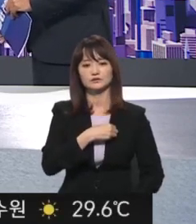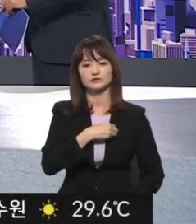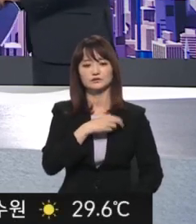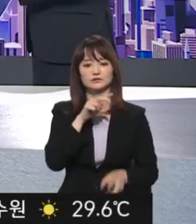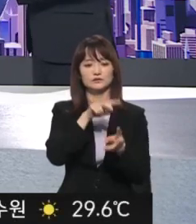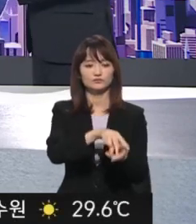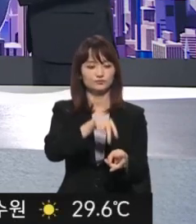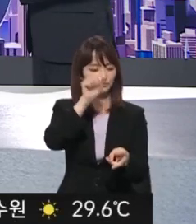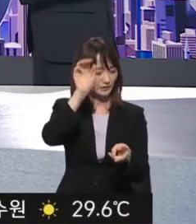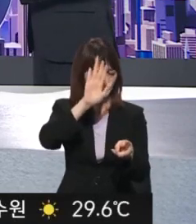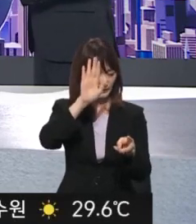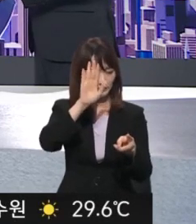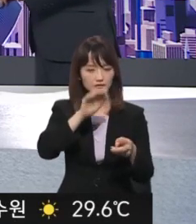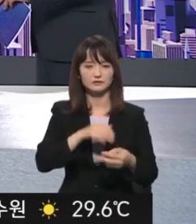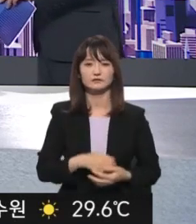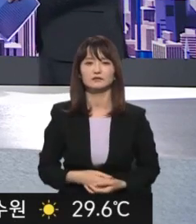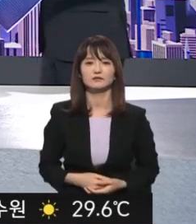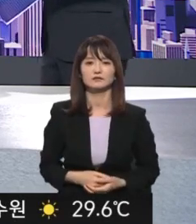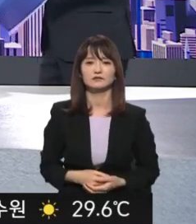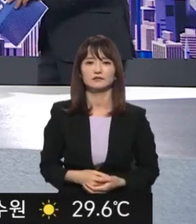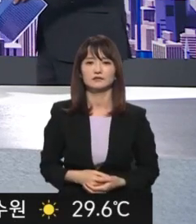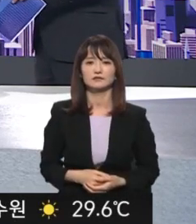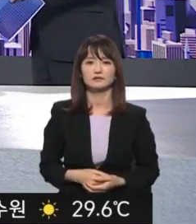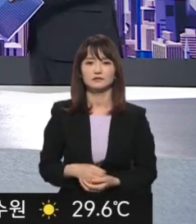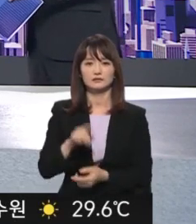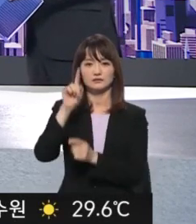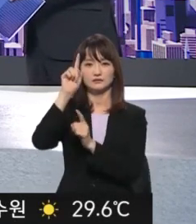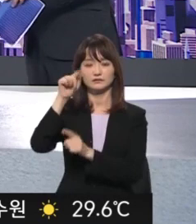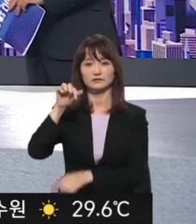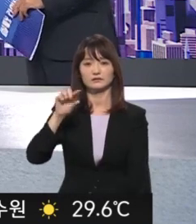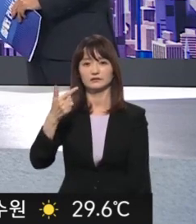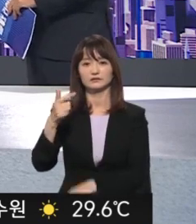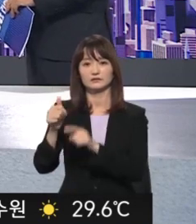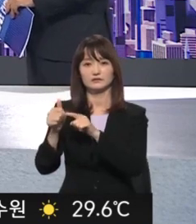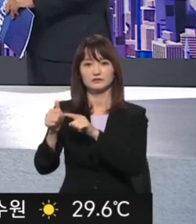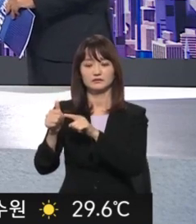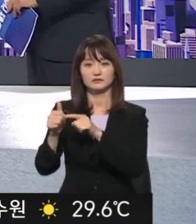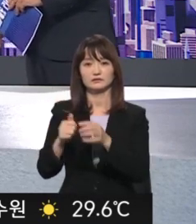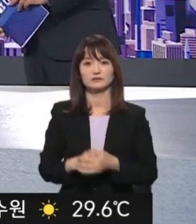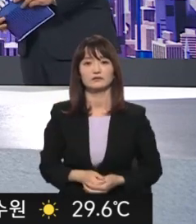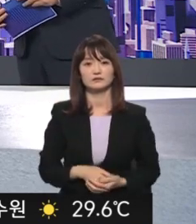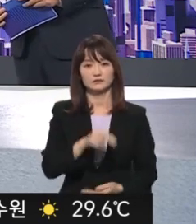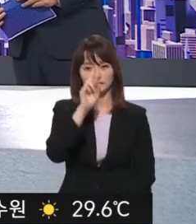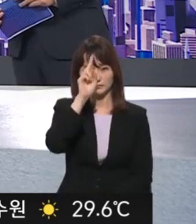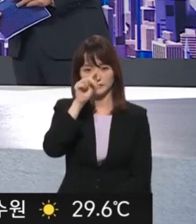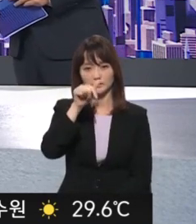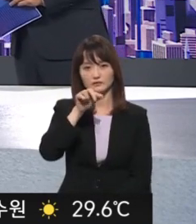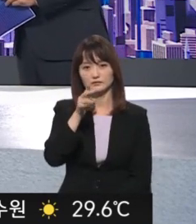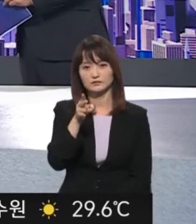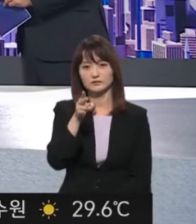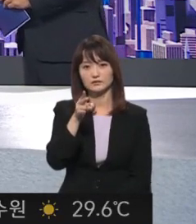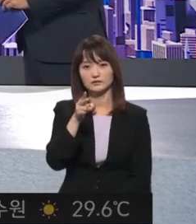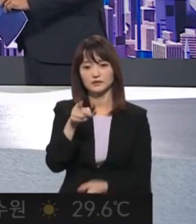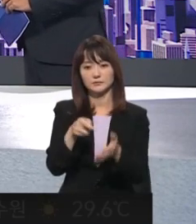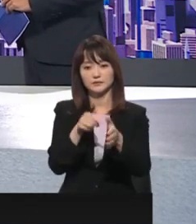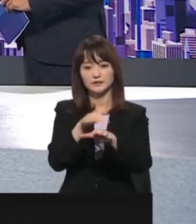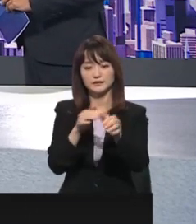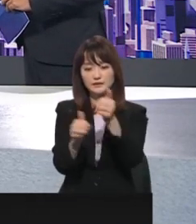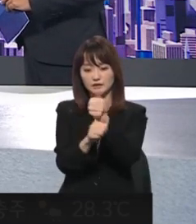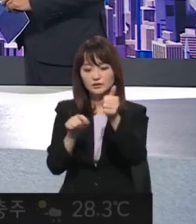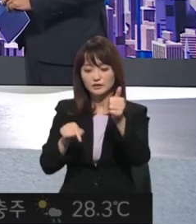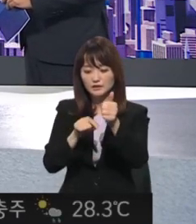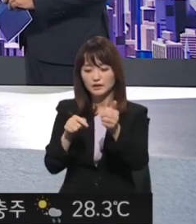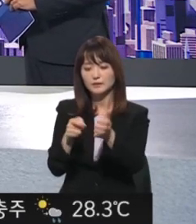따라 고 한 게 있습니다 여긴 지금 이준석 전 대표는 당시의 박근혜 비대위의 그 비대위원 했었거든요 그러면 이제